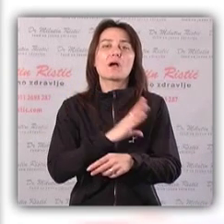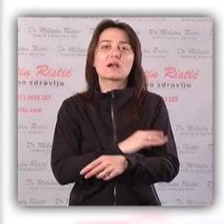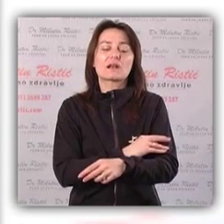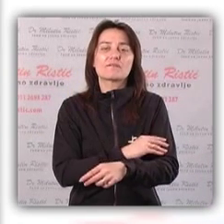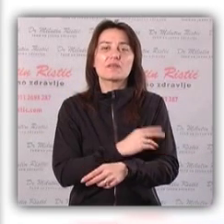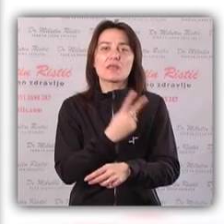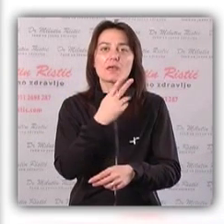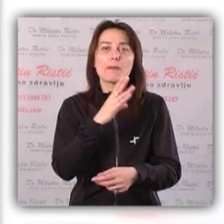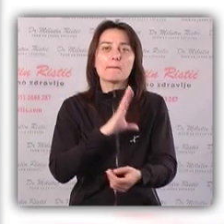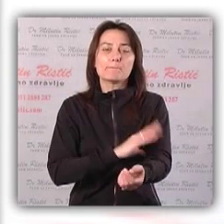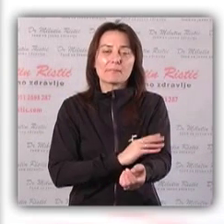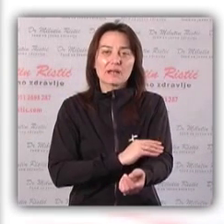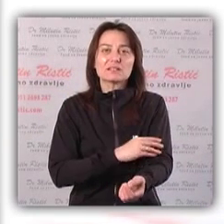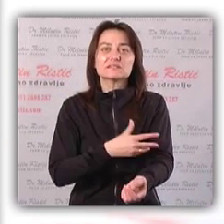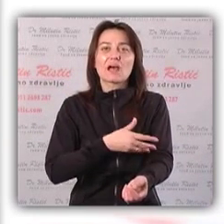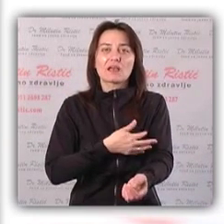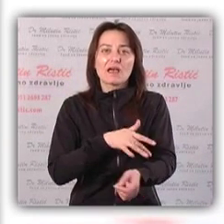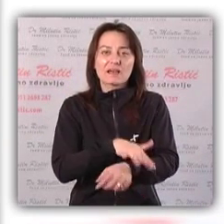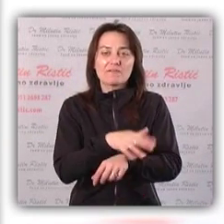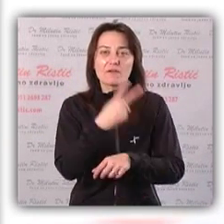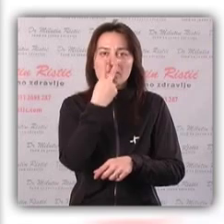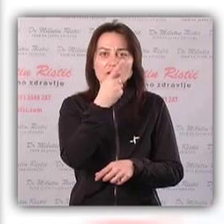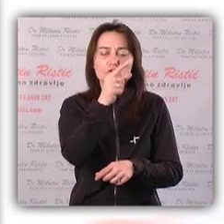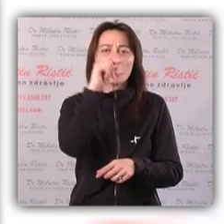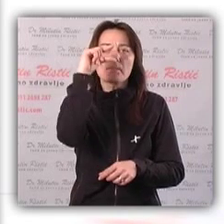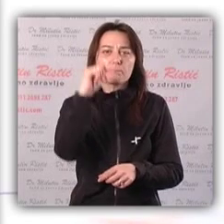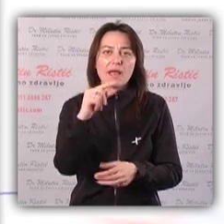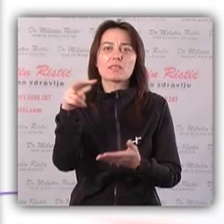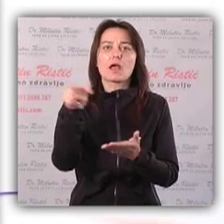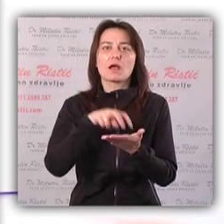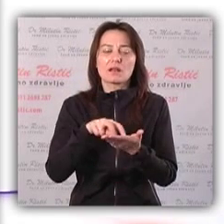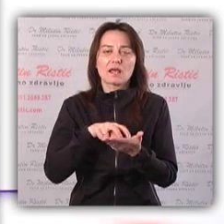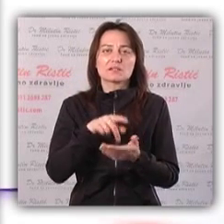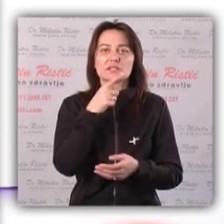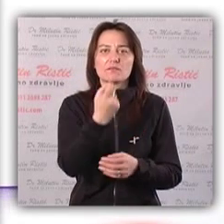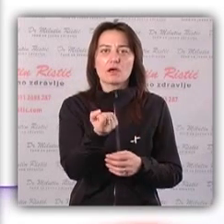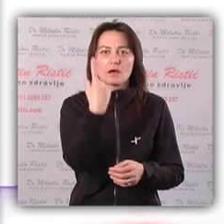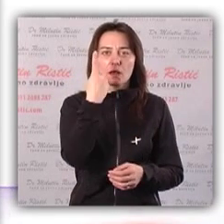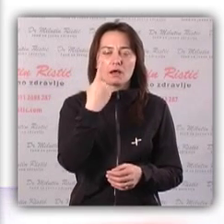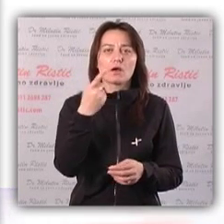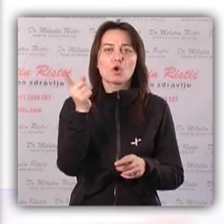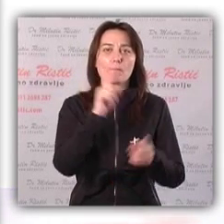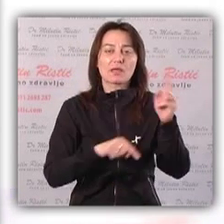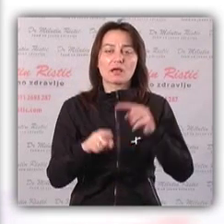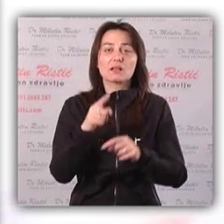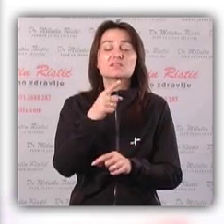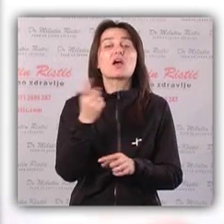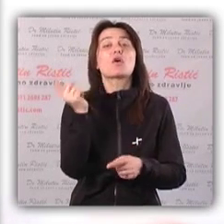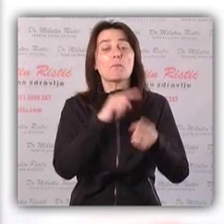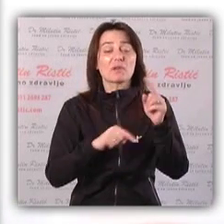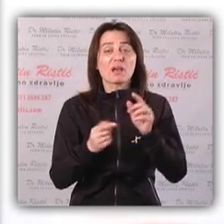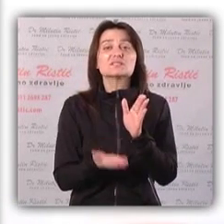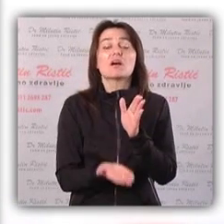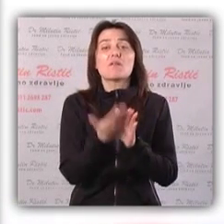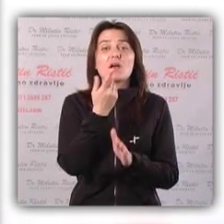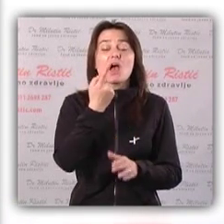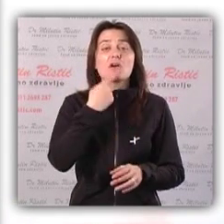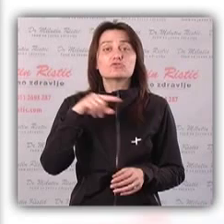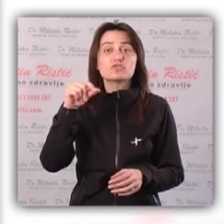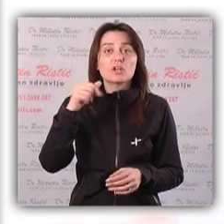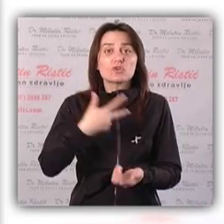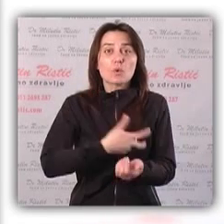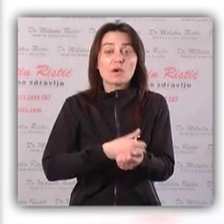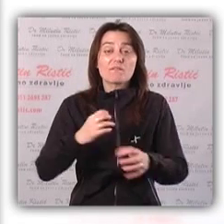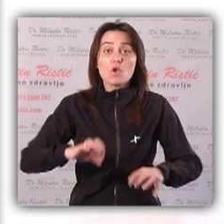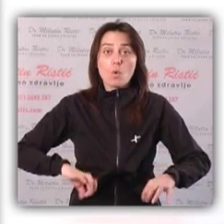krvnog pritiska i lipida, to je i manji rizik za nastanak komplikacija. Rizik od komplikacija se značajno povećava